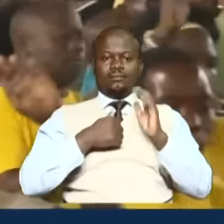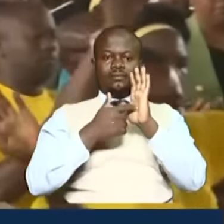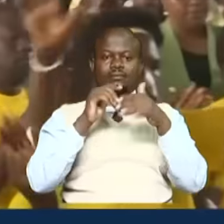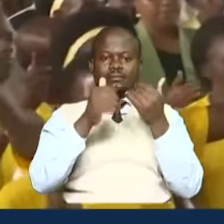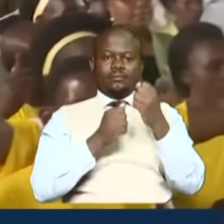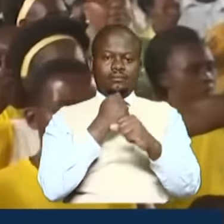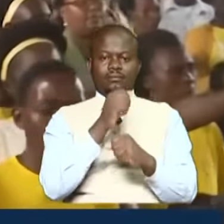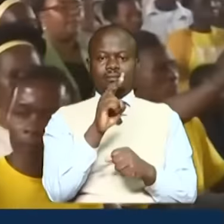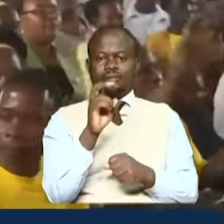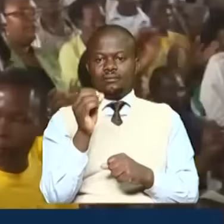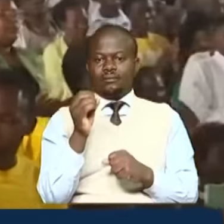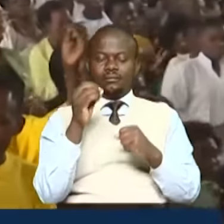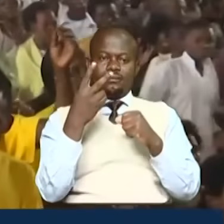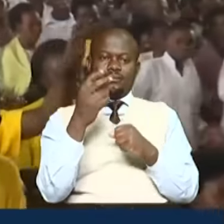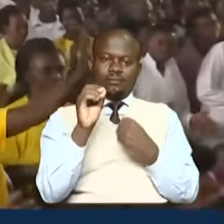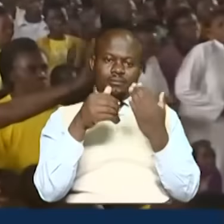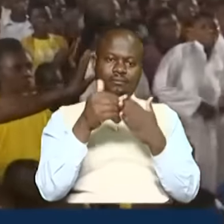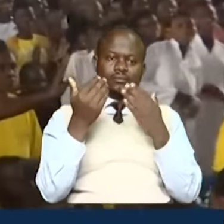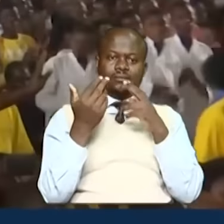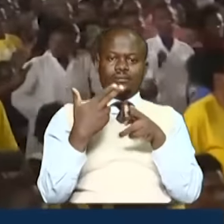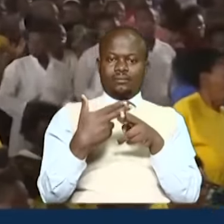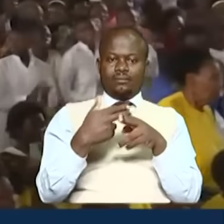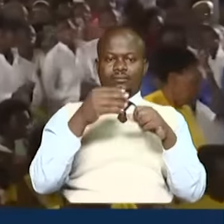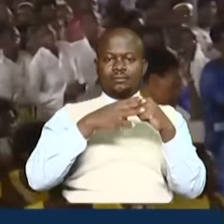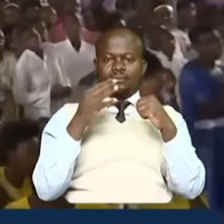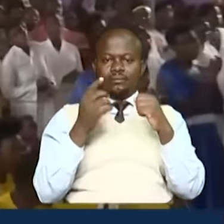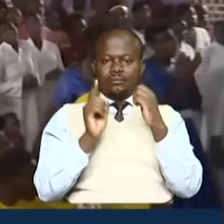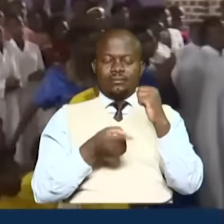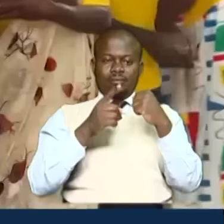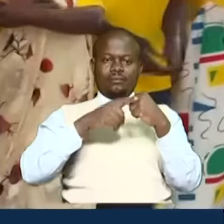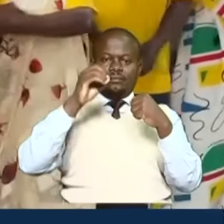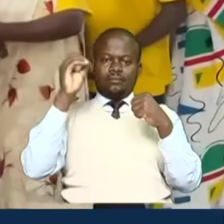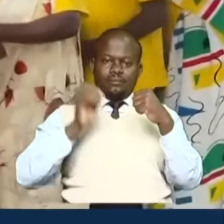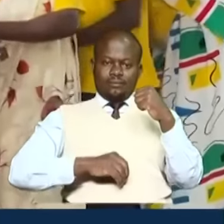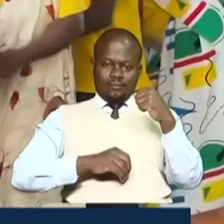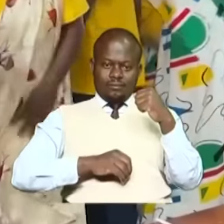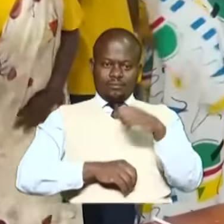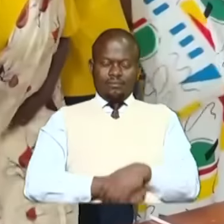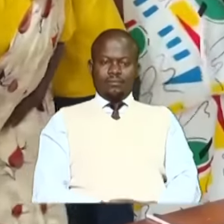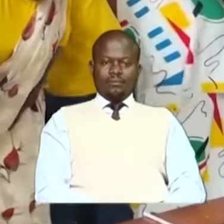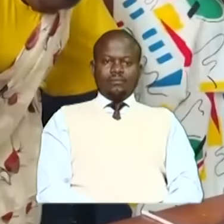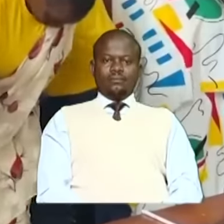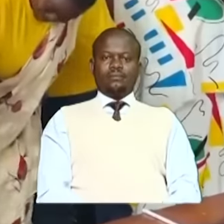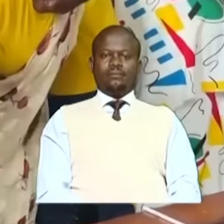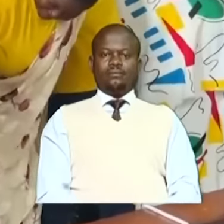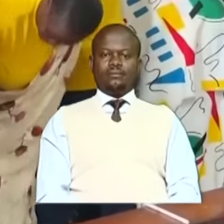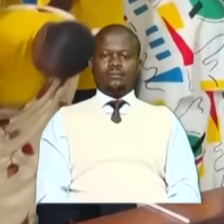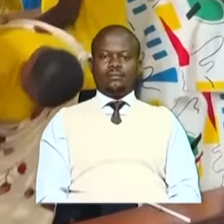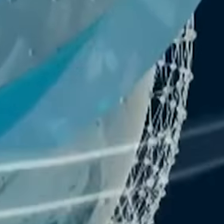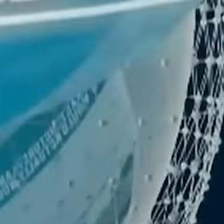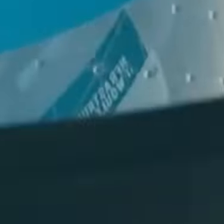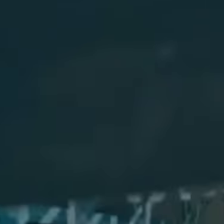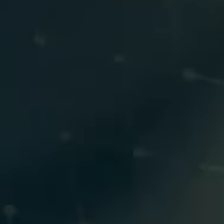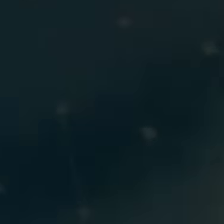umwaka w'2020 bwari ku kigero cya 94.6%. Pasco Shimimana mu karere ka